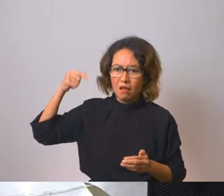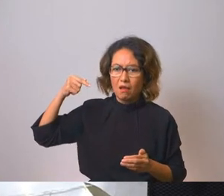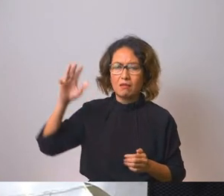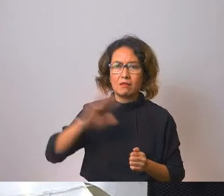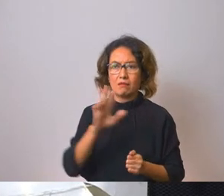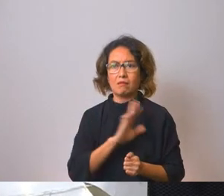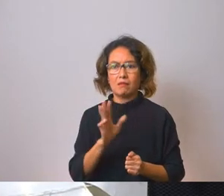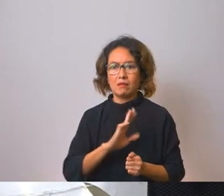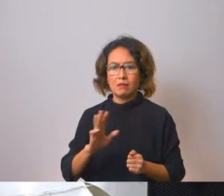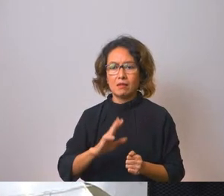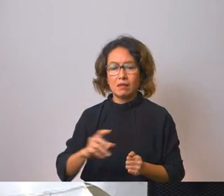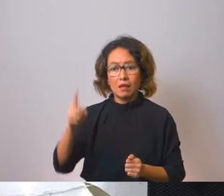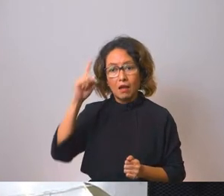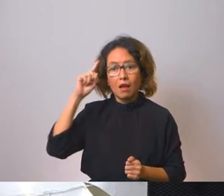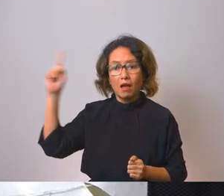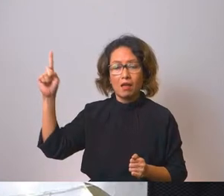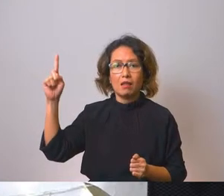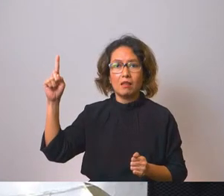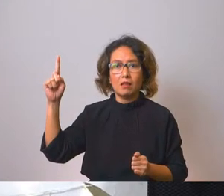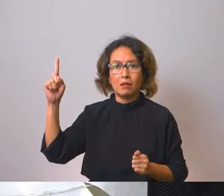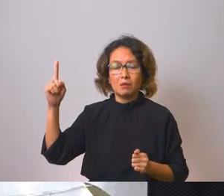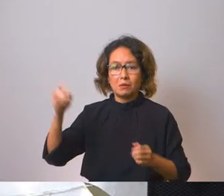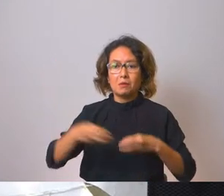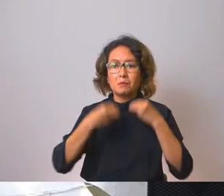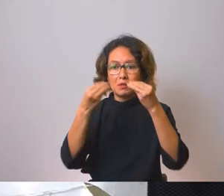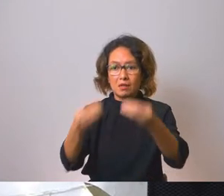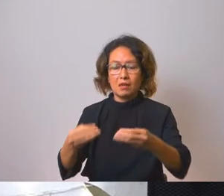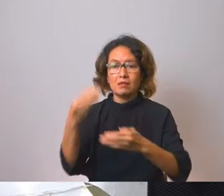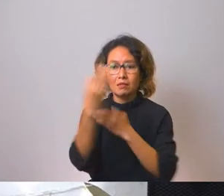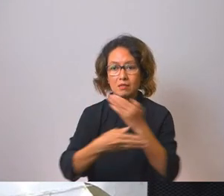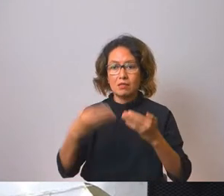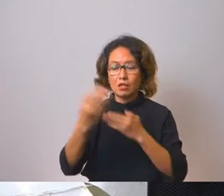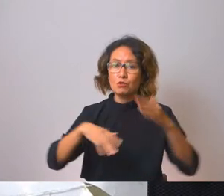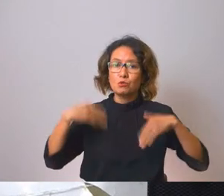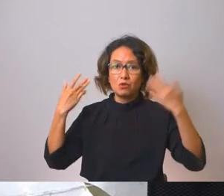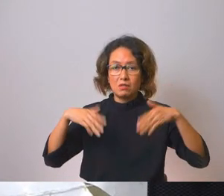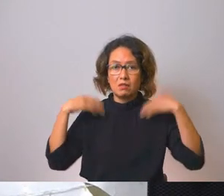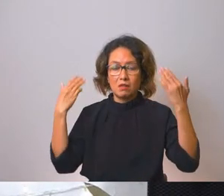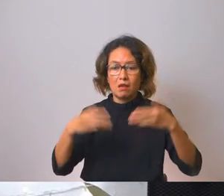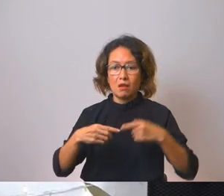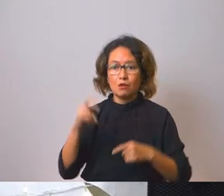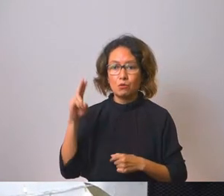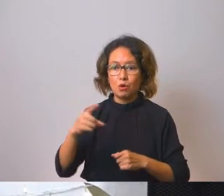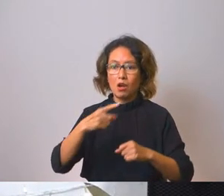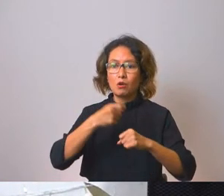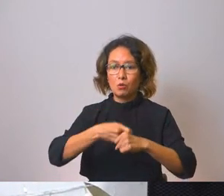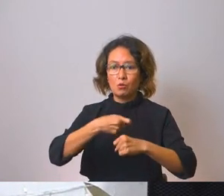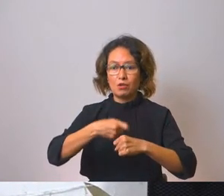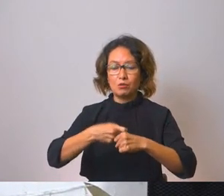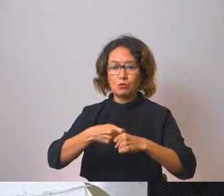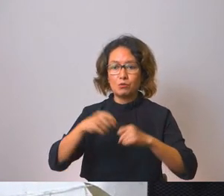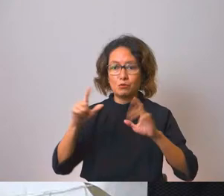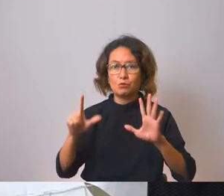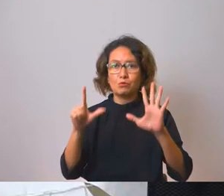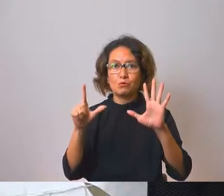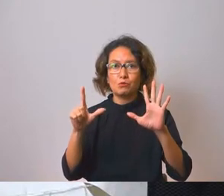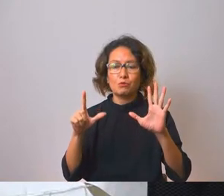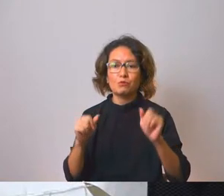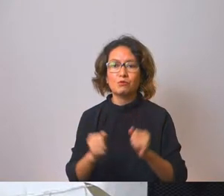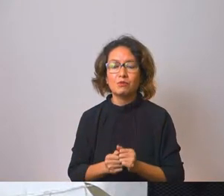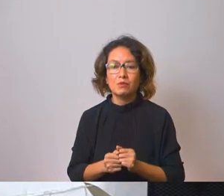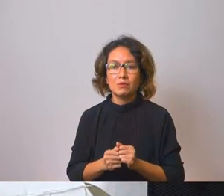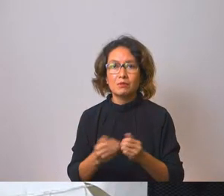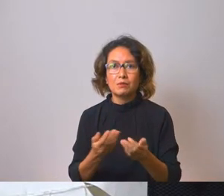sebab Allah mengasihi orang yang memberi dengan sukacita. 2 Korintus 9 ayat 7.